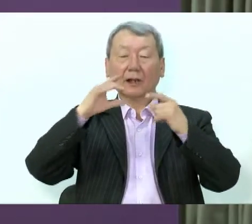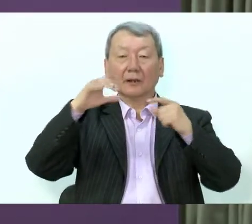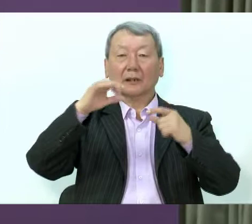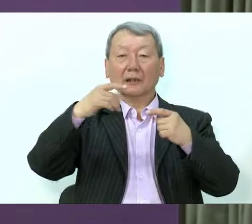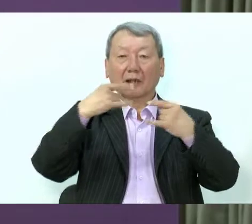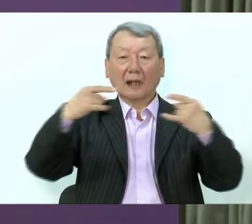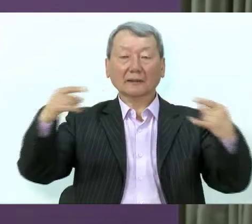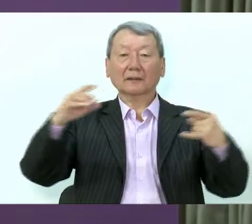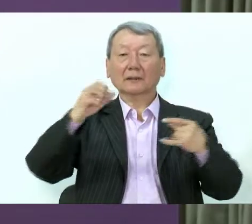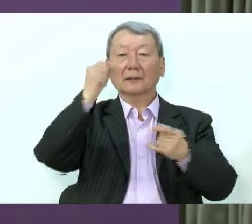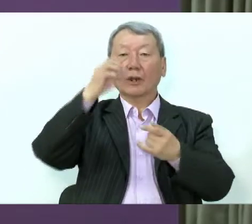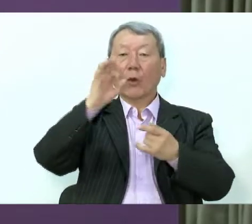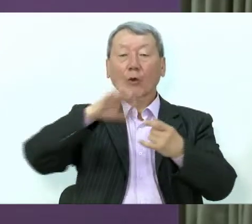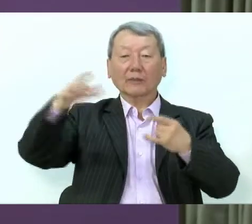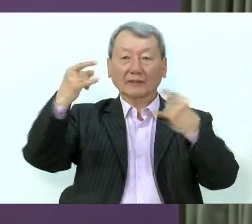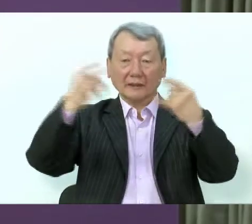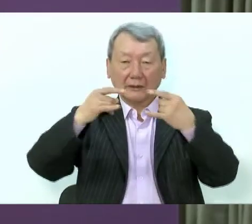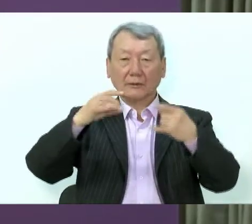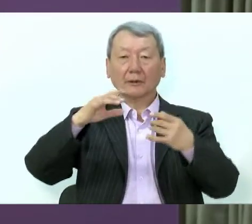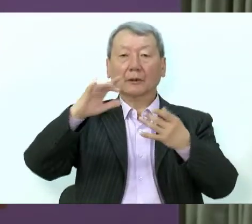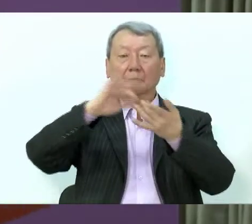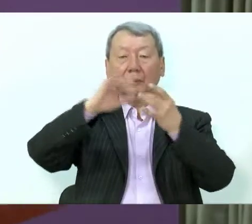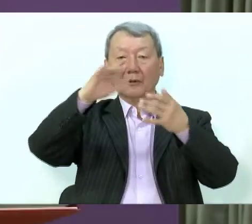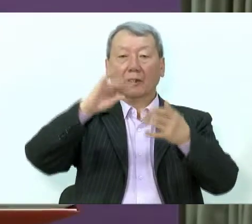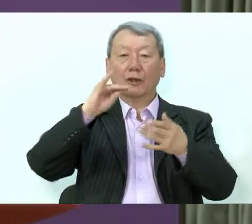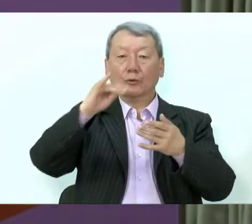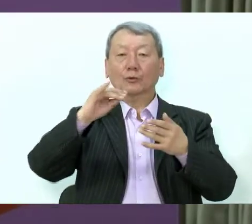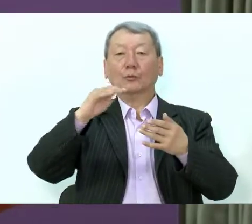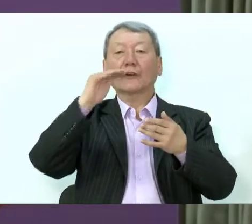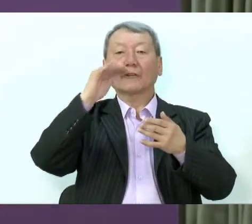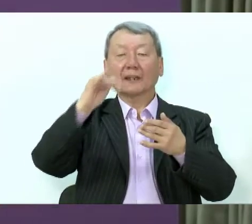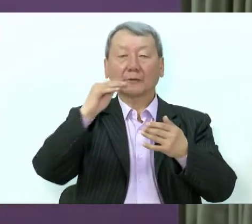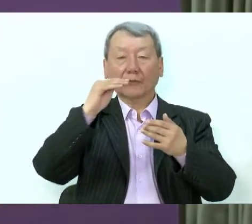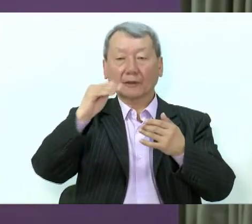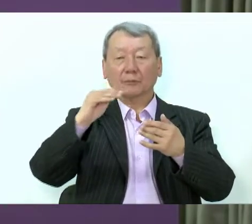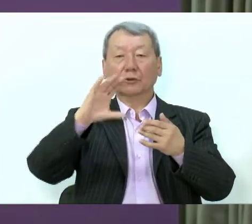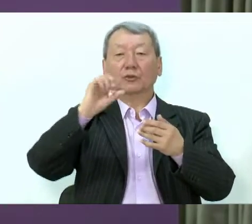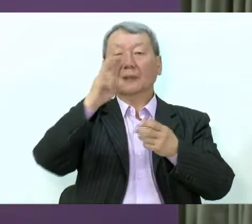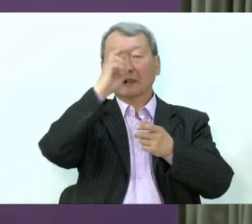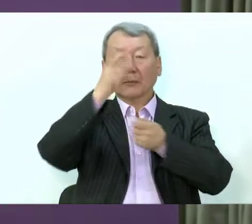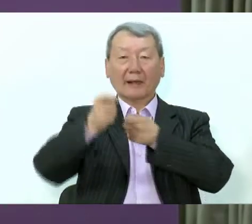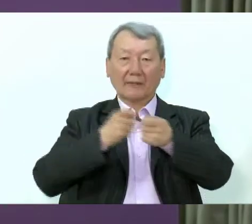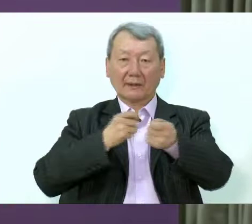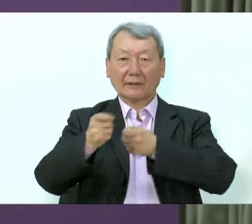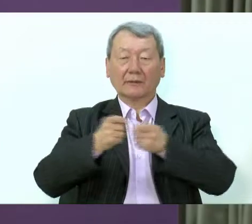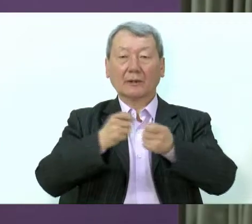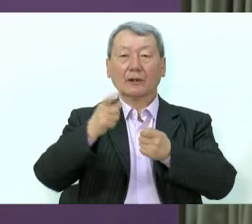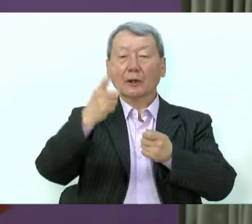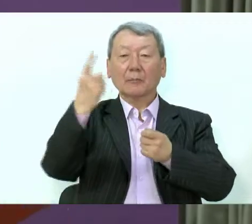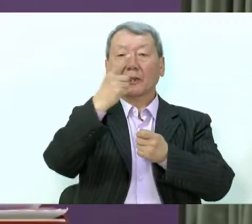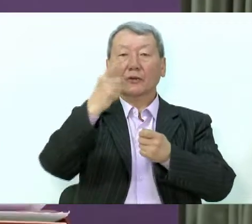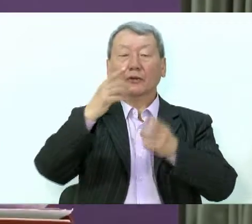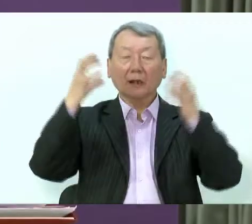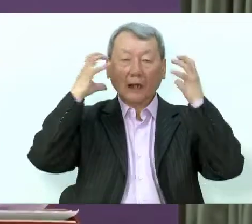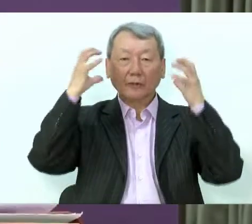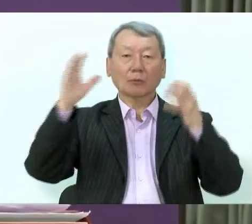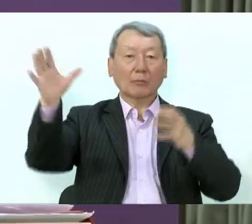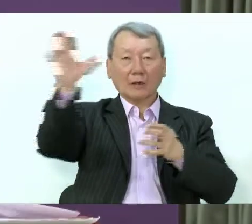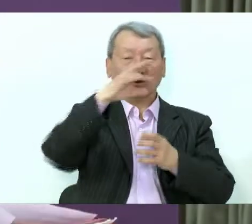ФМ радиоларынан, ЛТРдин YouTube каналынан, Фейсбуктан, Кыргыз өкмөтү, социальное правительство жана Биринчи